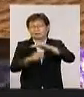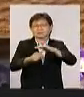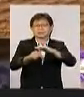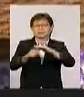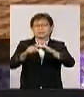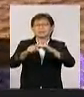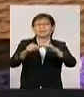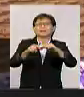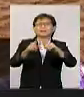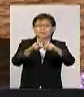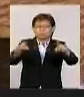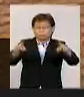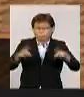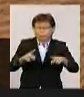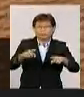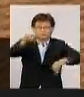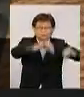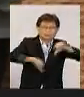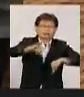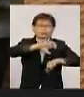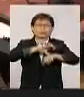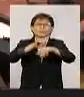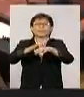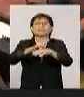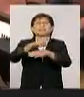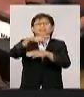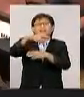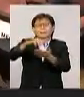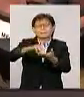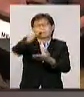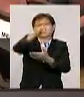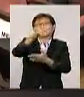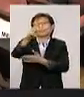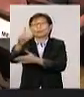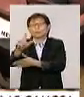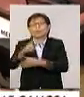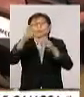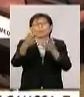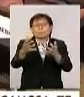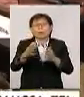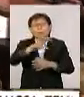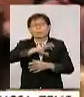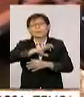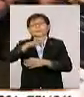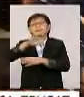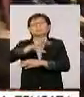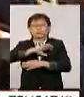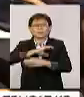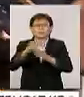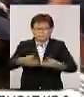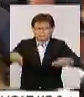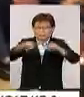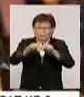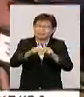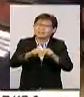Siswaza Sains Kepolisan di Maktab PDRM Kuala Lumpur. Dalam ucapannya, Tan Sri mahu warga PDRM terus menekankan nilai kesetiaan,